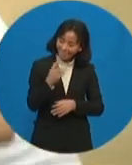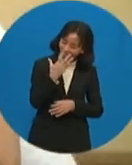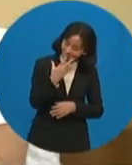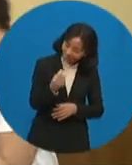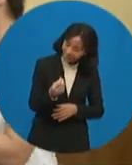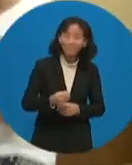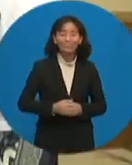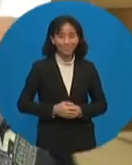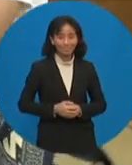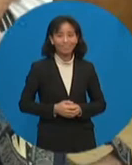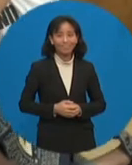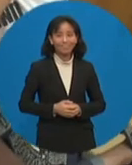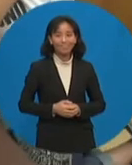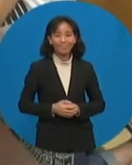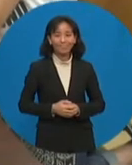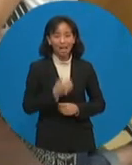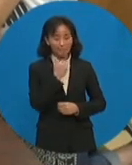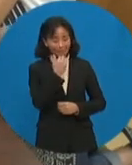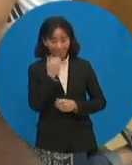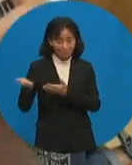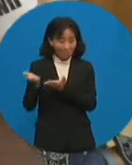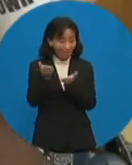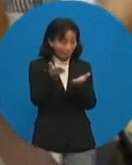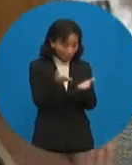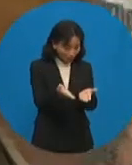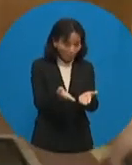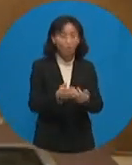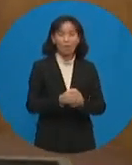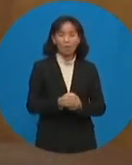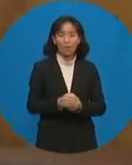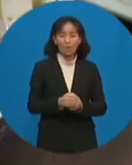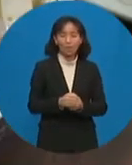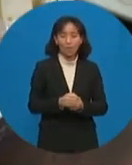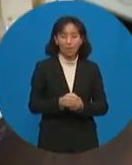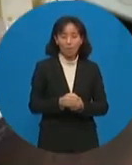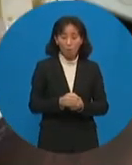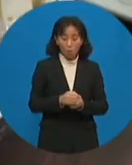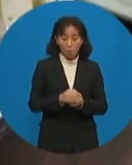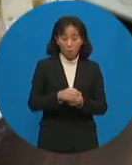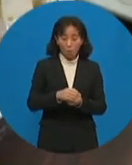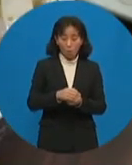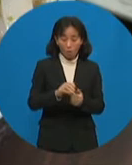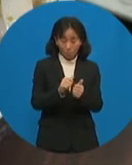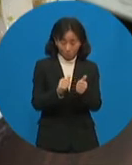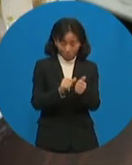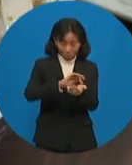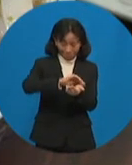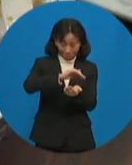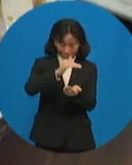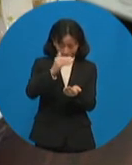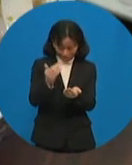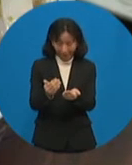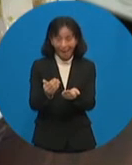ました、こちら M ミックスもんじゃです。 わーすごい、見てください、ぎっしり具材が入ってます